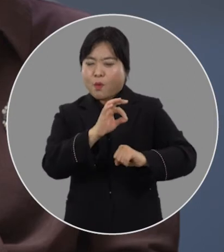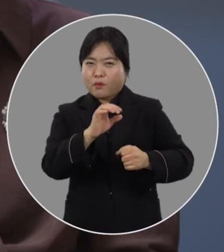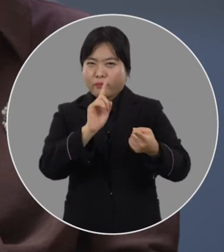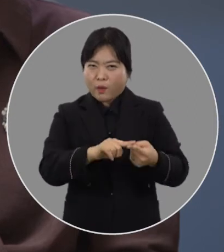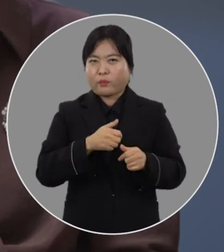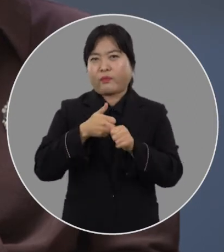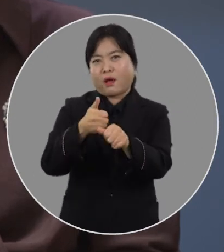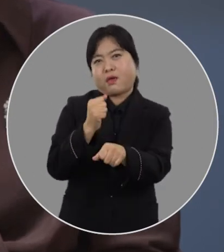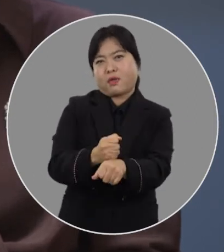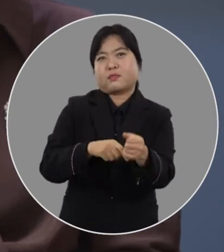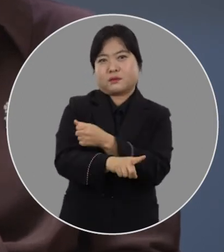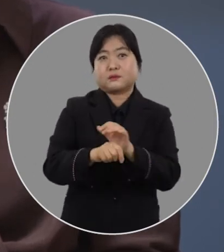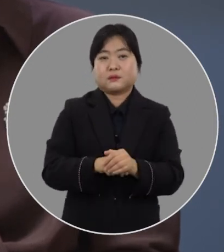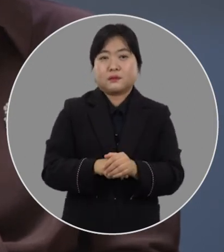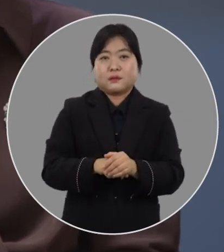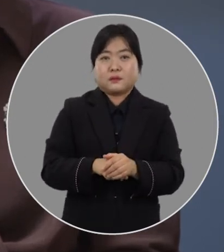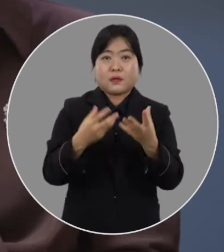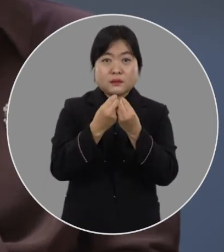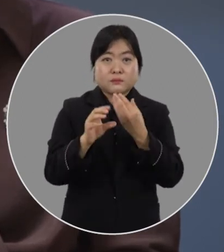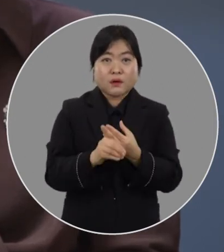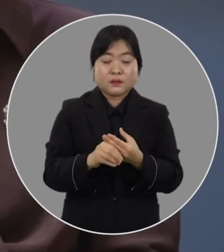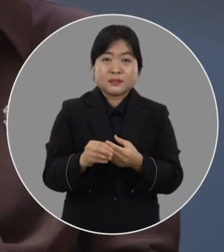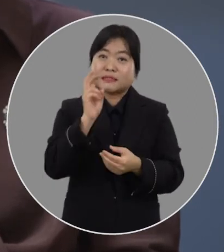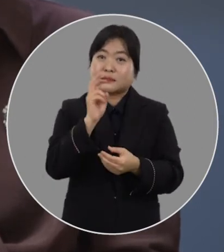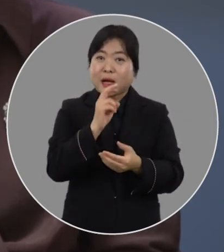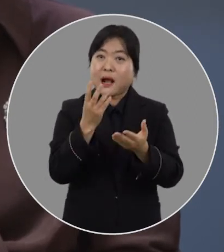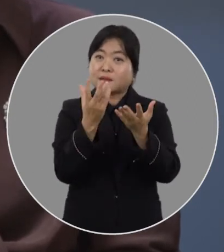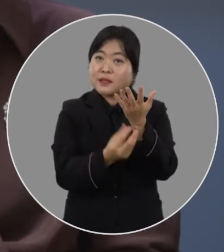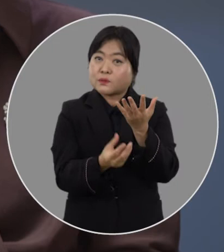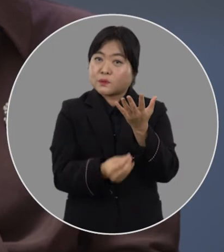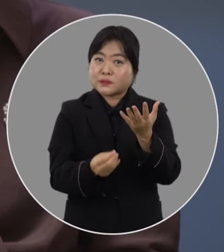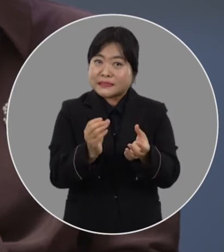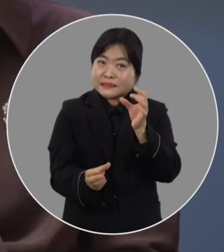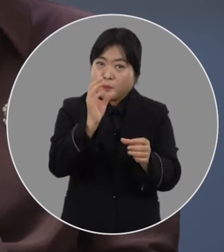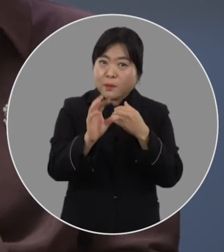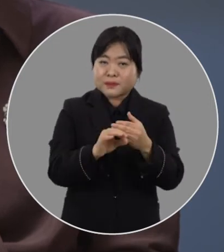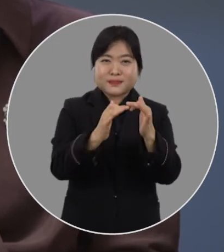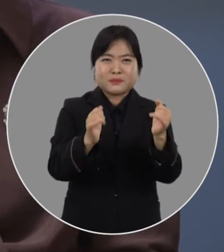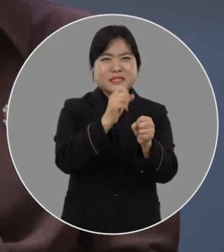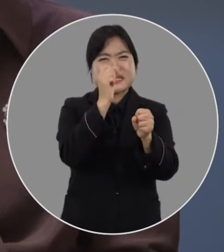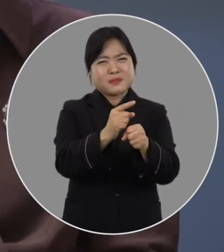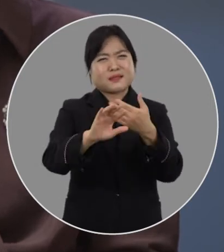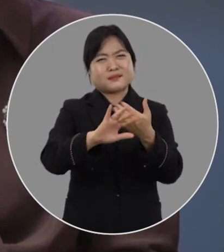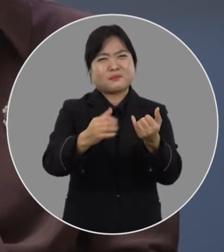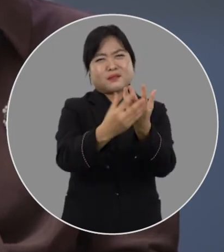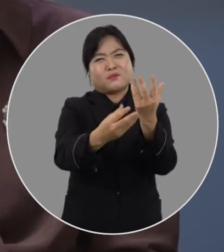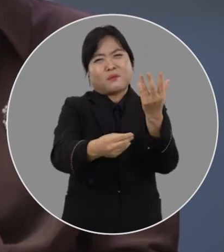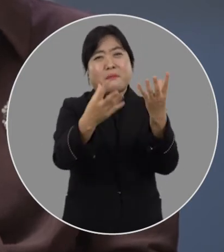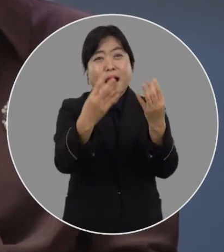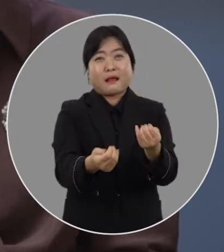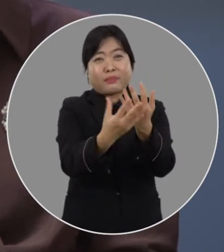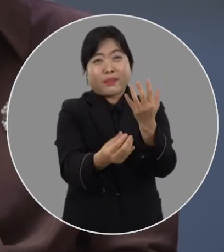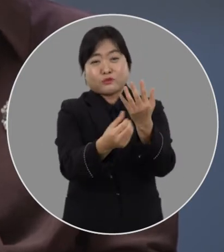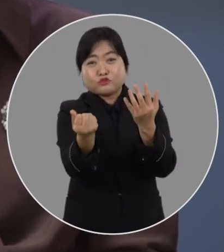것을 말하는데요. 가령 음악 다운로드 관련 실험에서 사람들은 이미 많은 사람들이 다운로드한